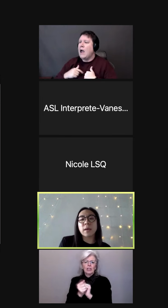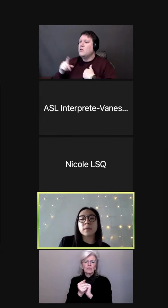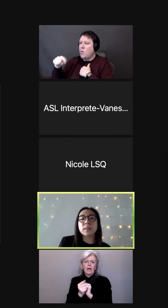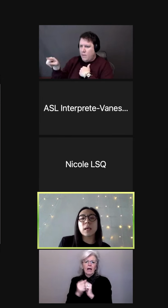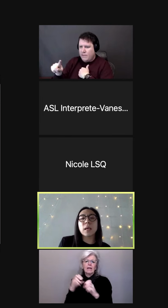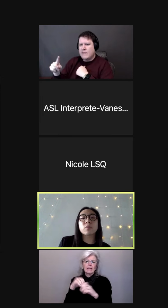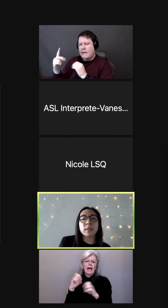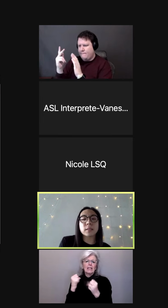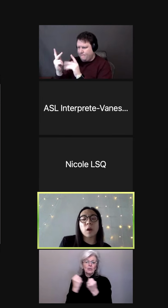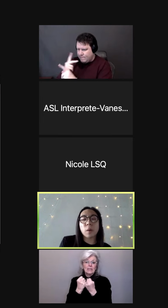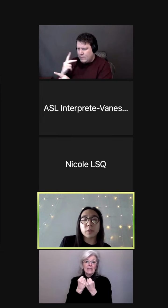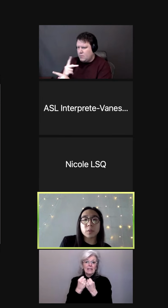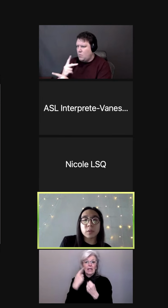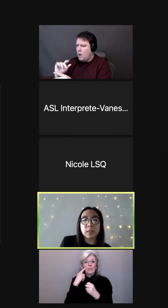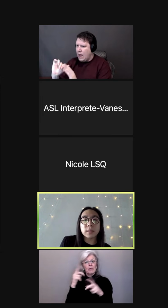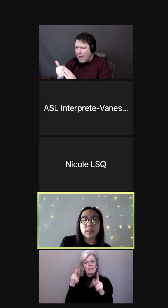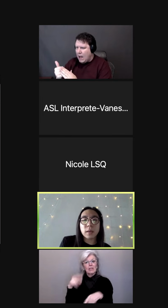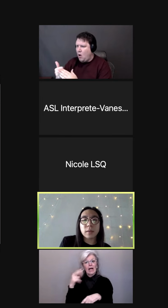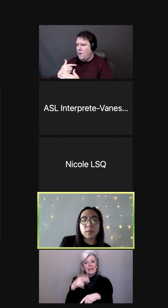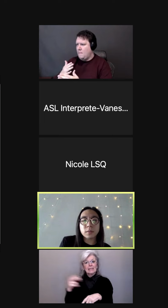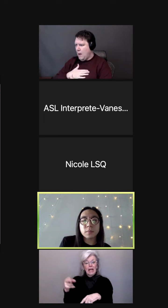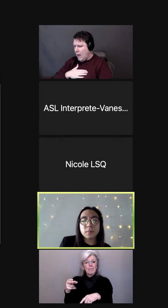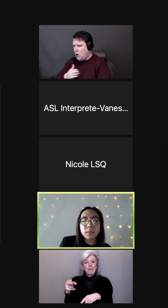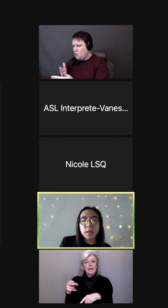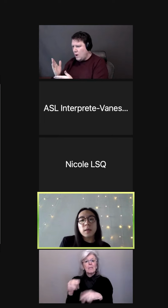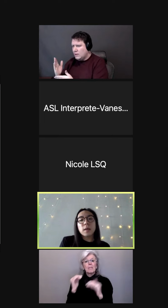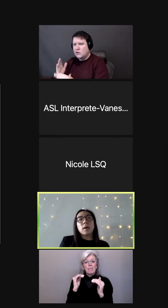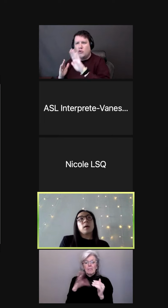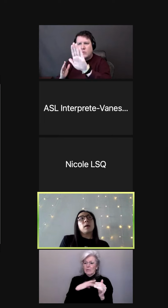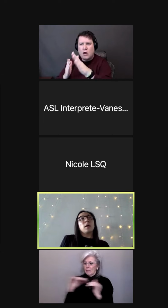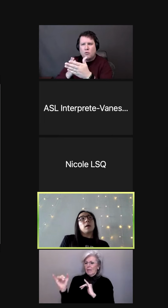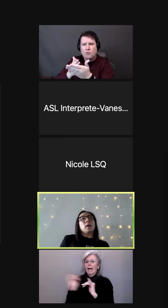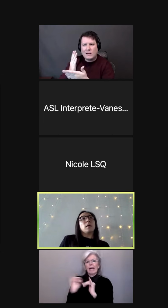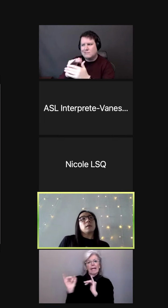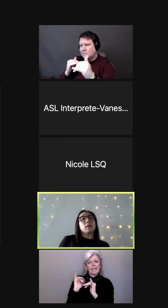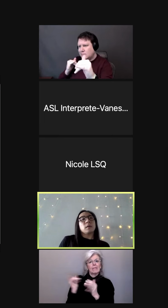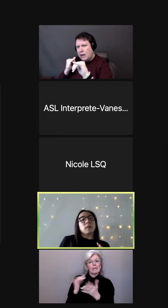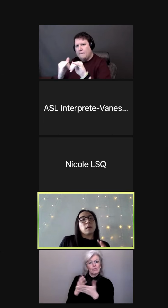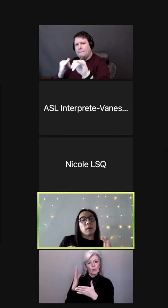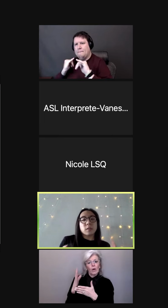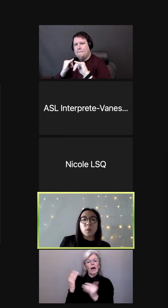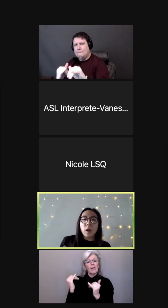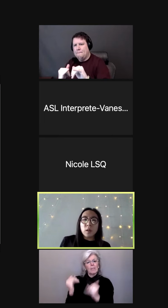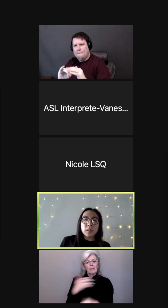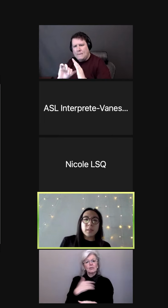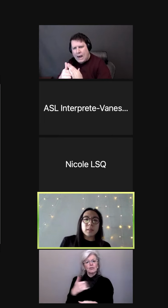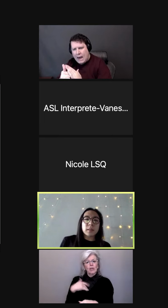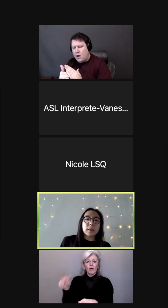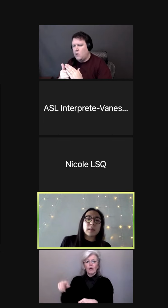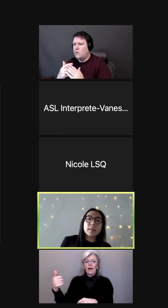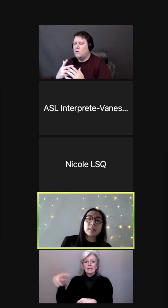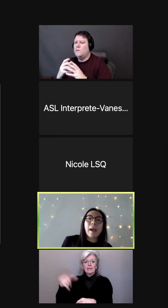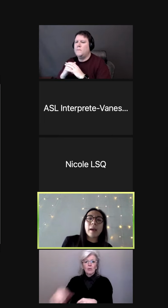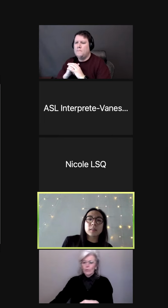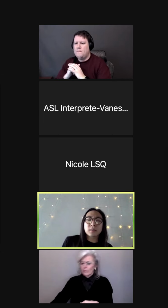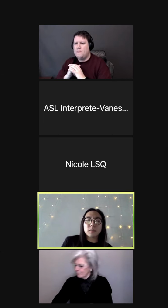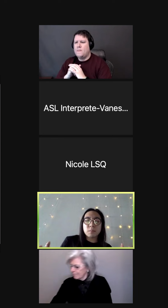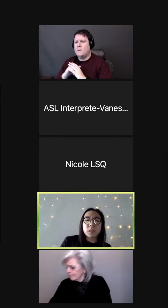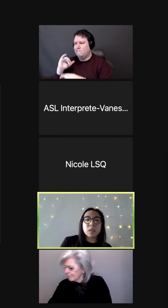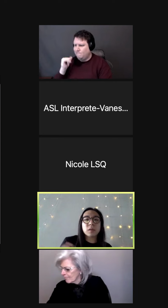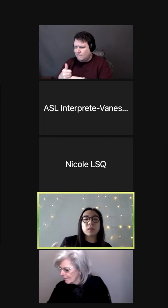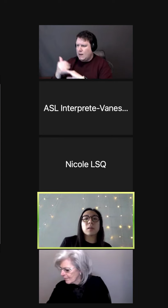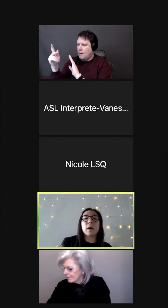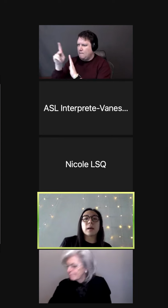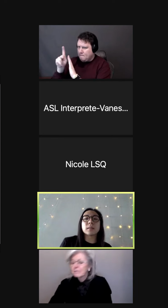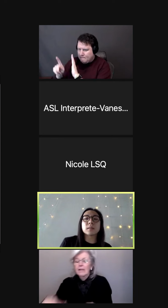société pour que les personnes handicapées aient les mêmes droits et les mêmes opportunités que les autres. En